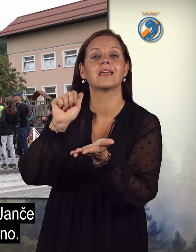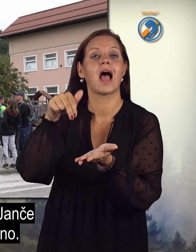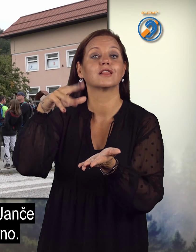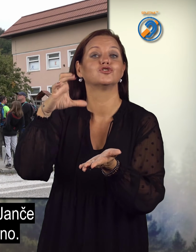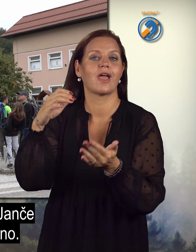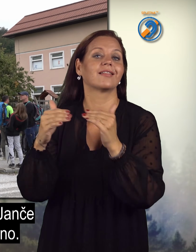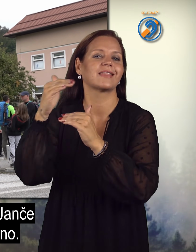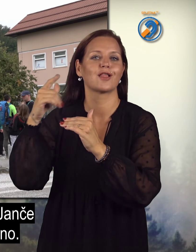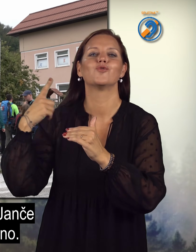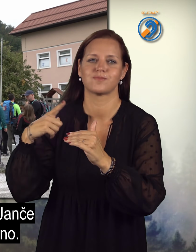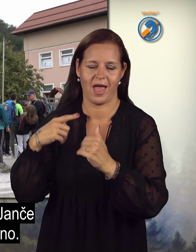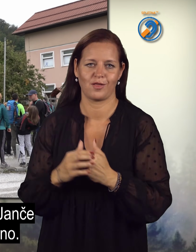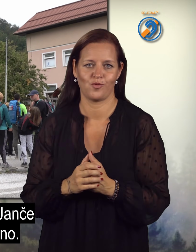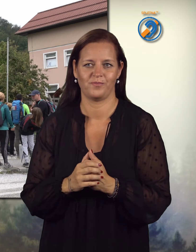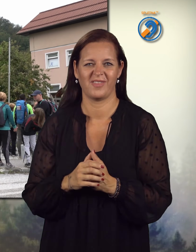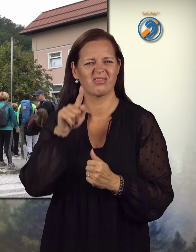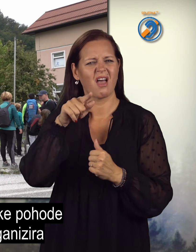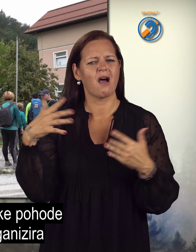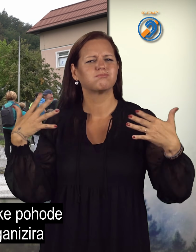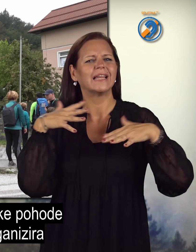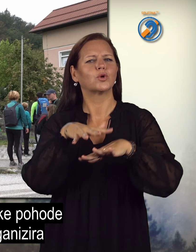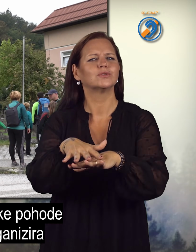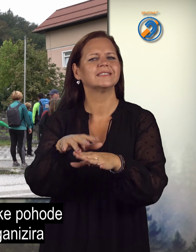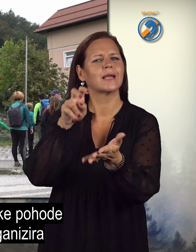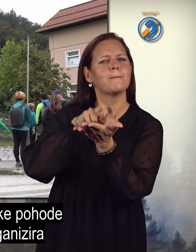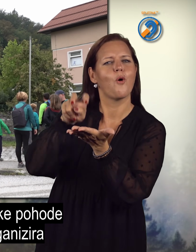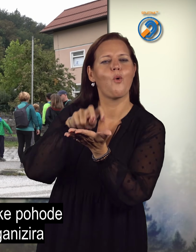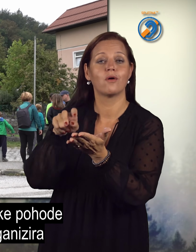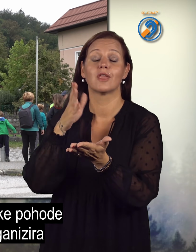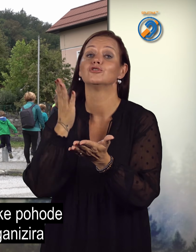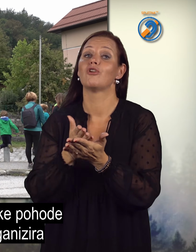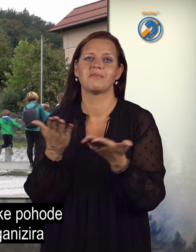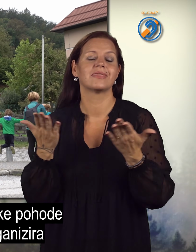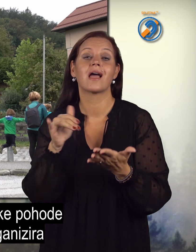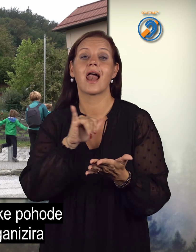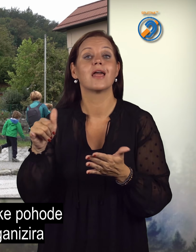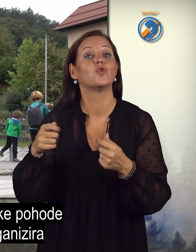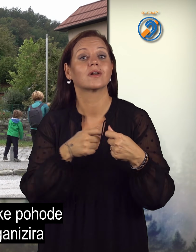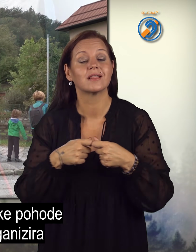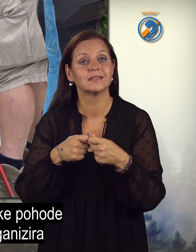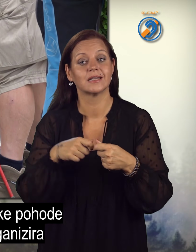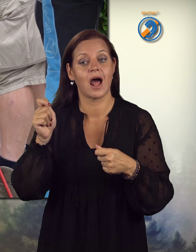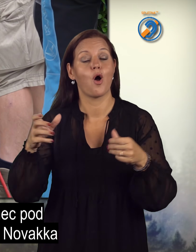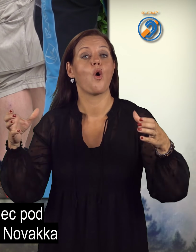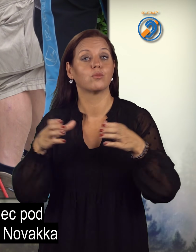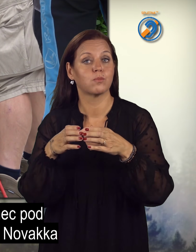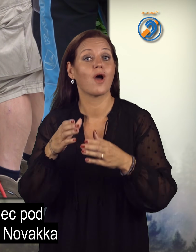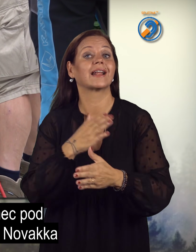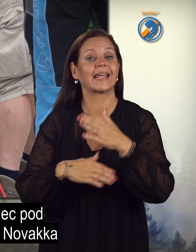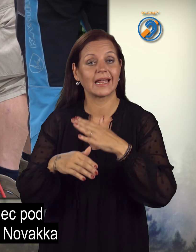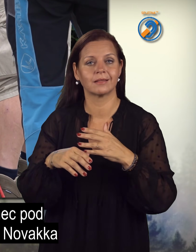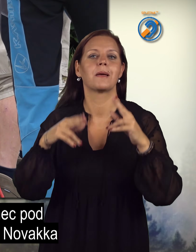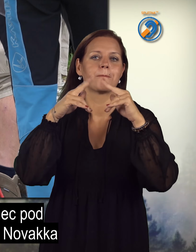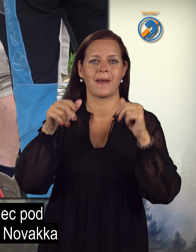na Janše nad Ljubljano. Tovrstne inkluzijske pohode že nekaj let organizira Odbor